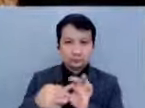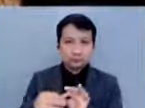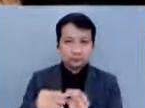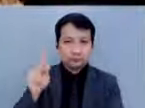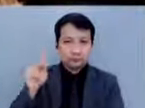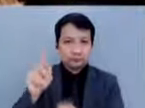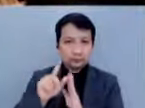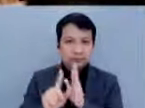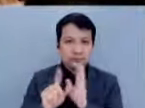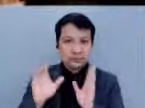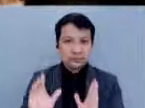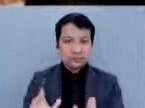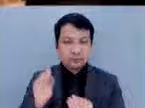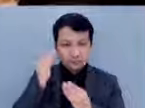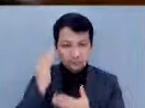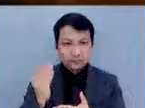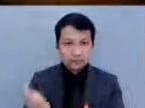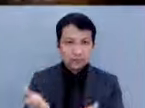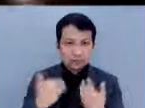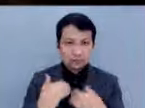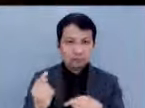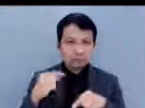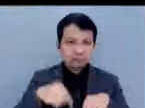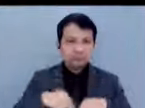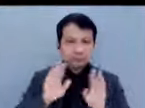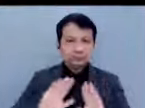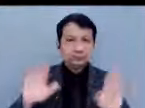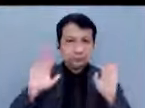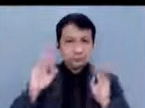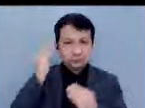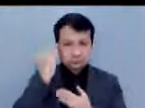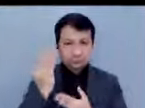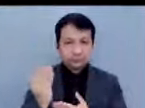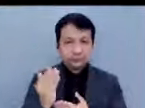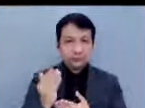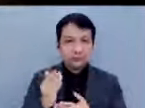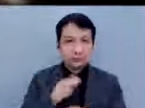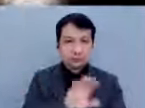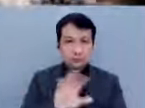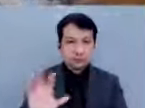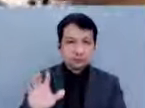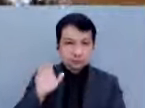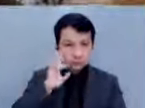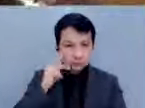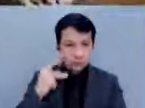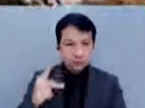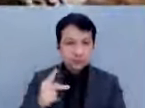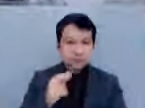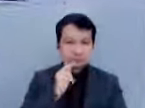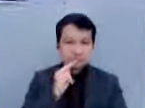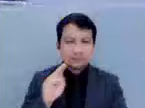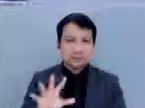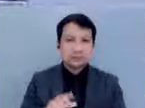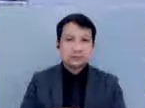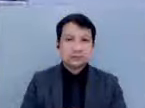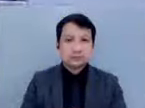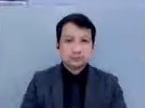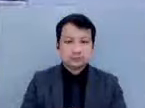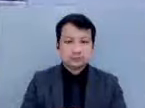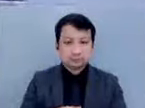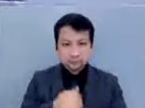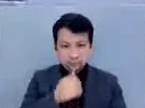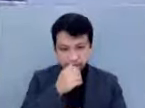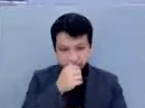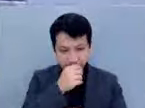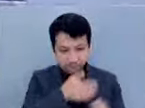pastor para kumbinsihin siyang sumuko. Nagbabalita mula sa Frontline, Rainiel Pawid, News 5. Pinapaalis na